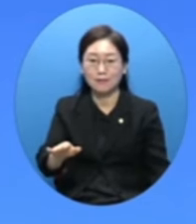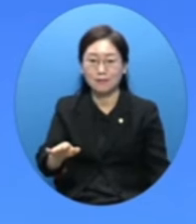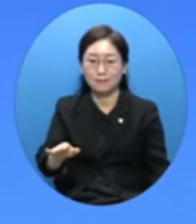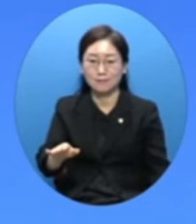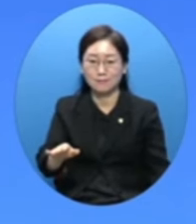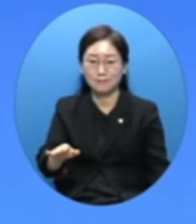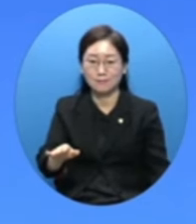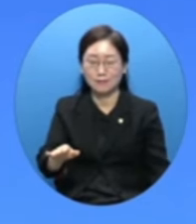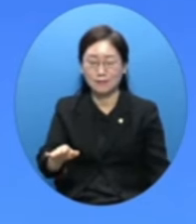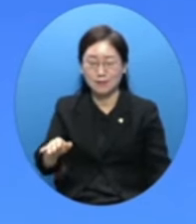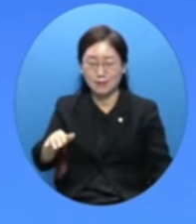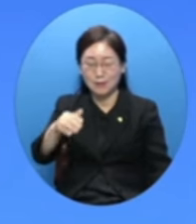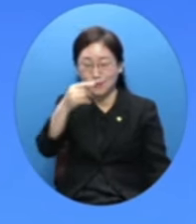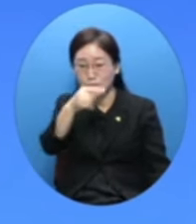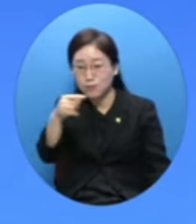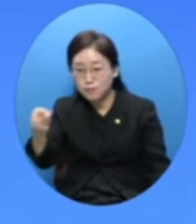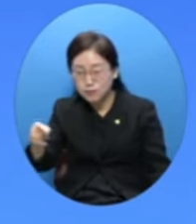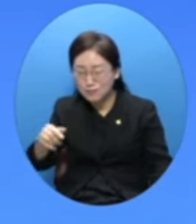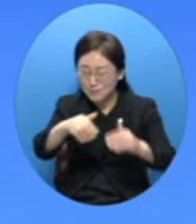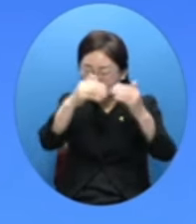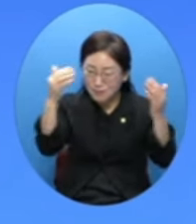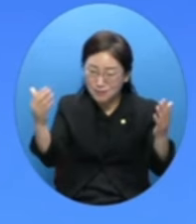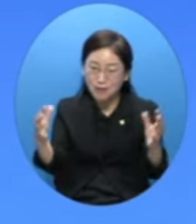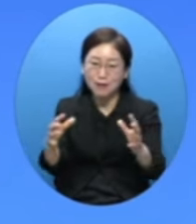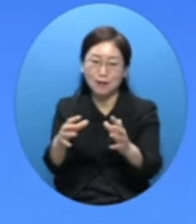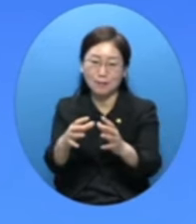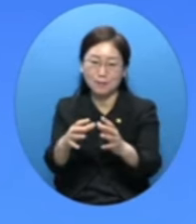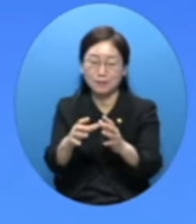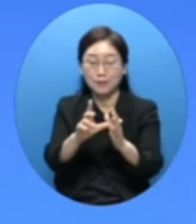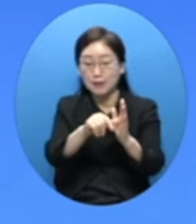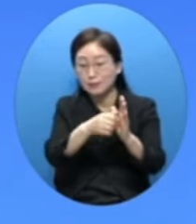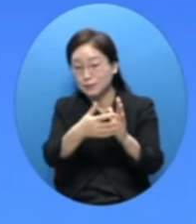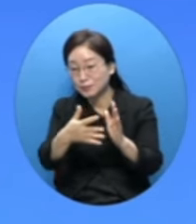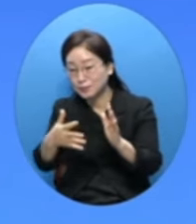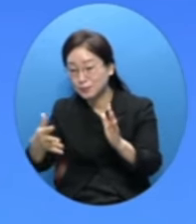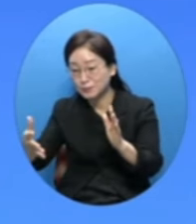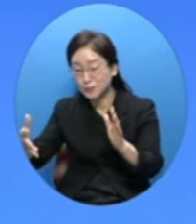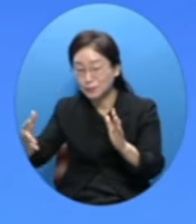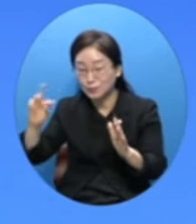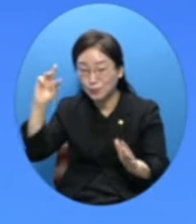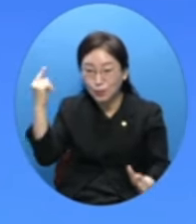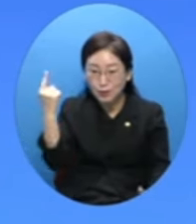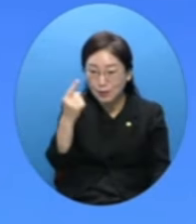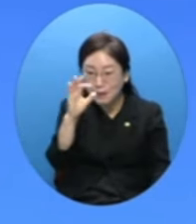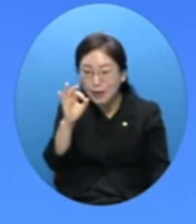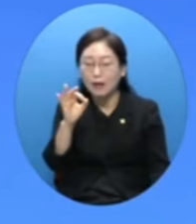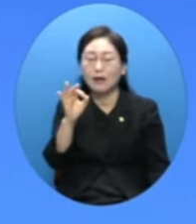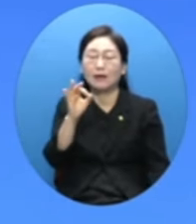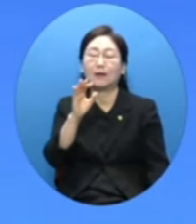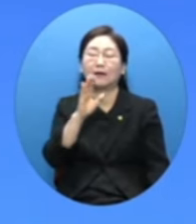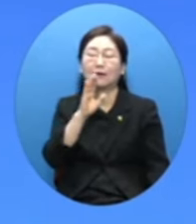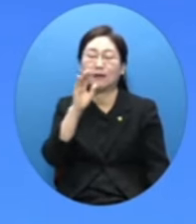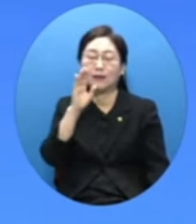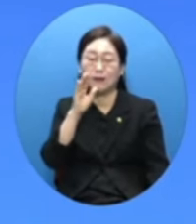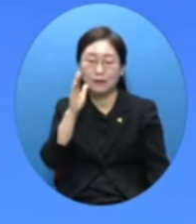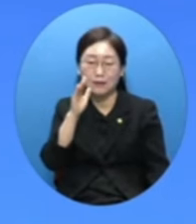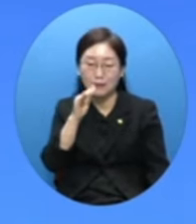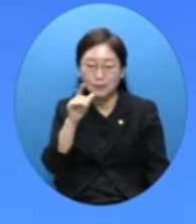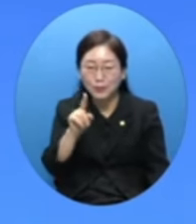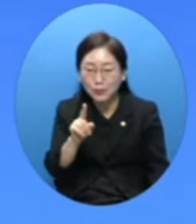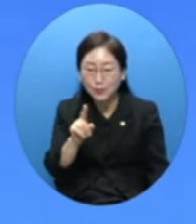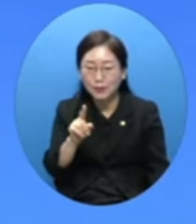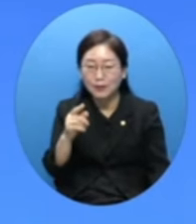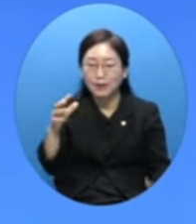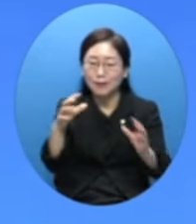그러나이 모든 것이 시간을 지나가서 돌이켜 보면 합력하여 선을 이르는 과정에